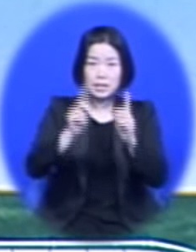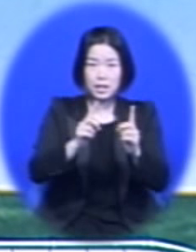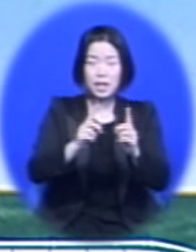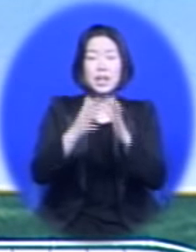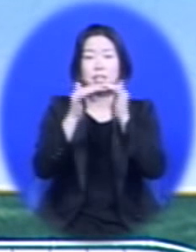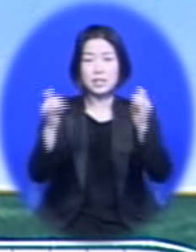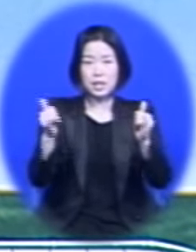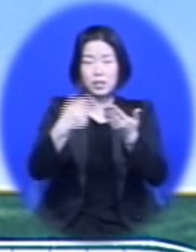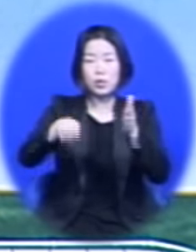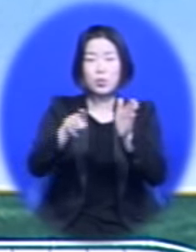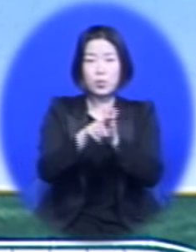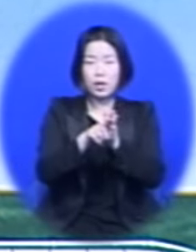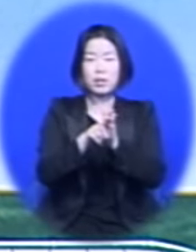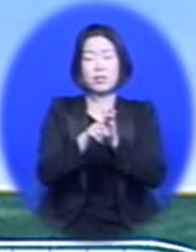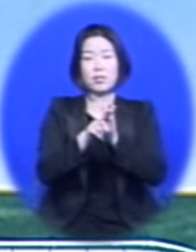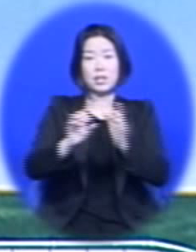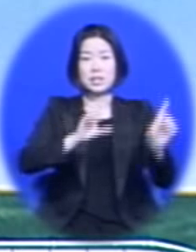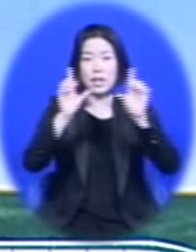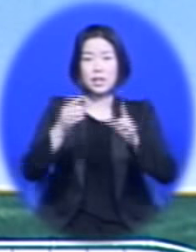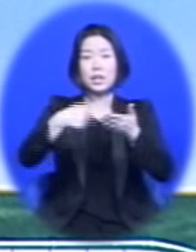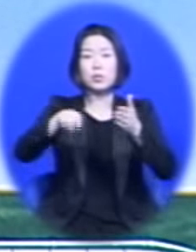이를 위하여 살게 하려 함이라.